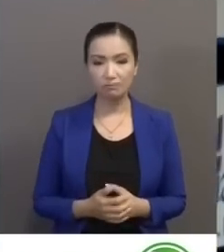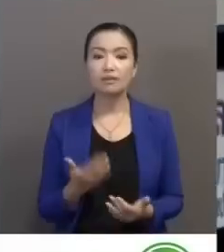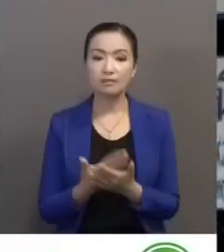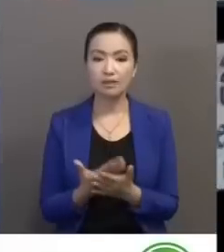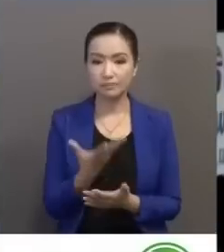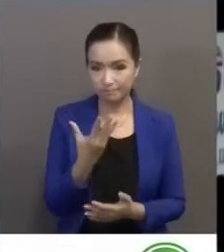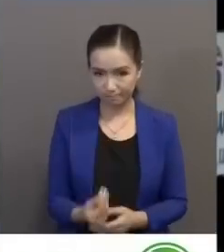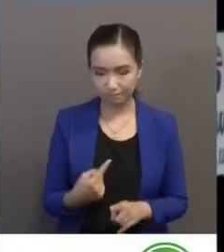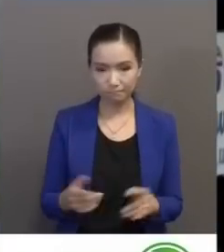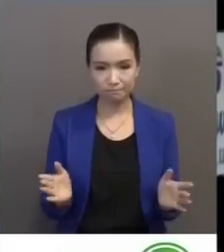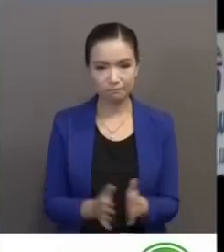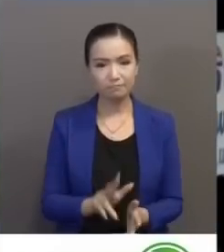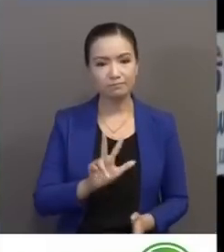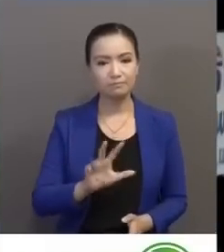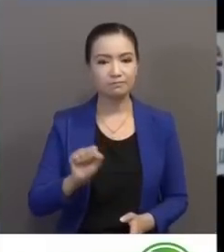ได้รวม